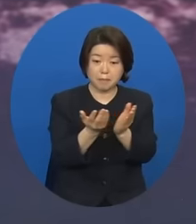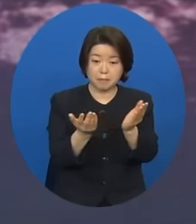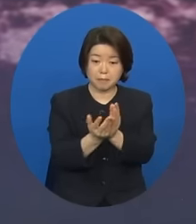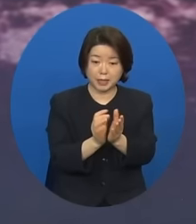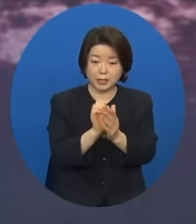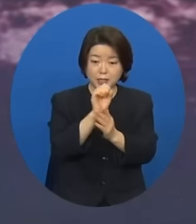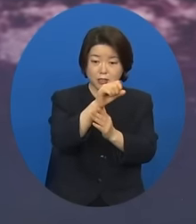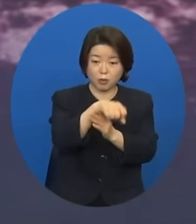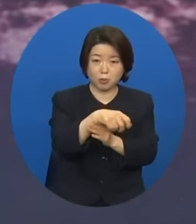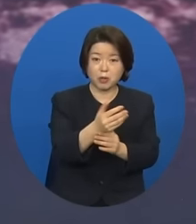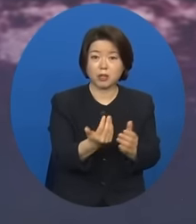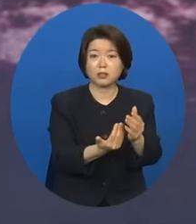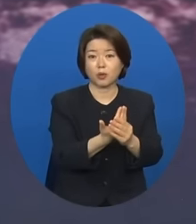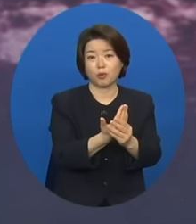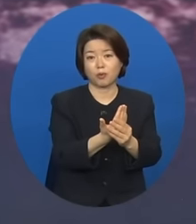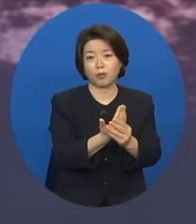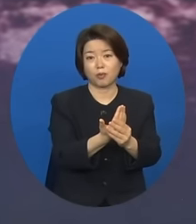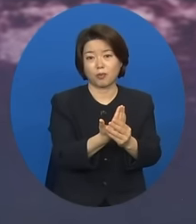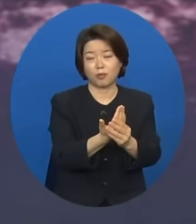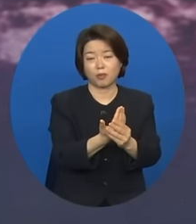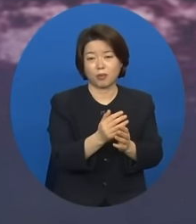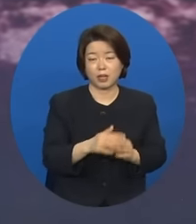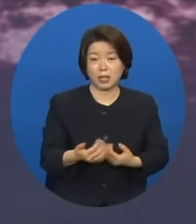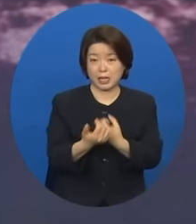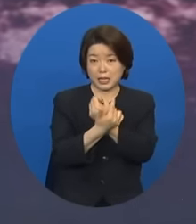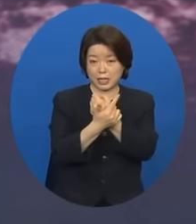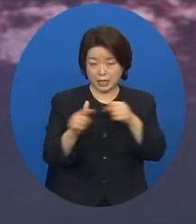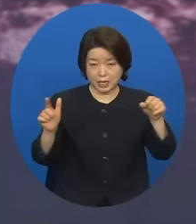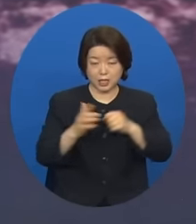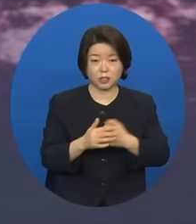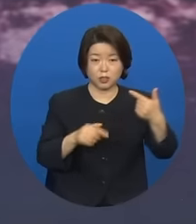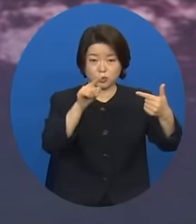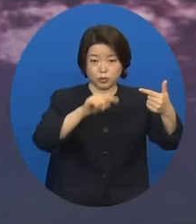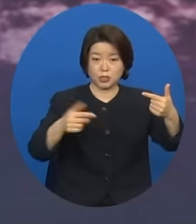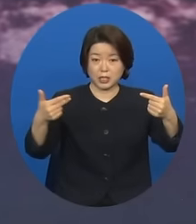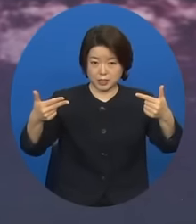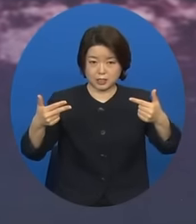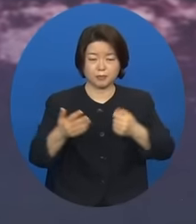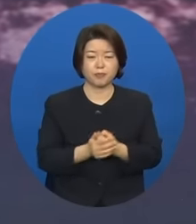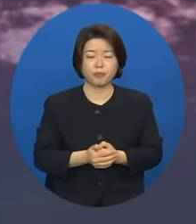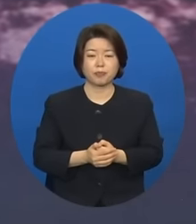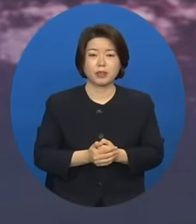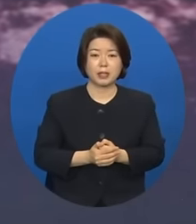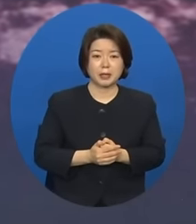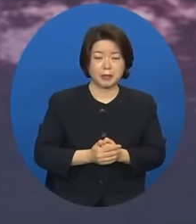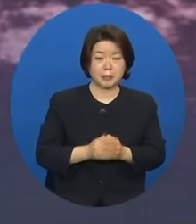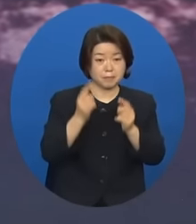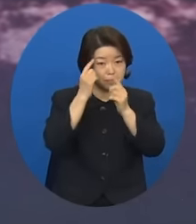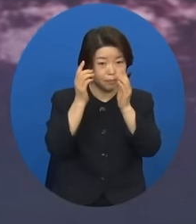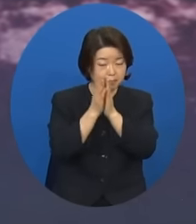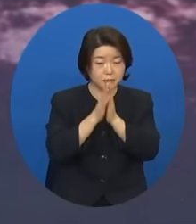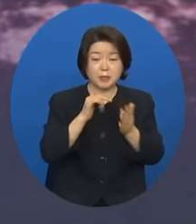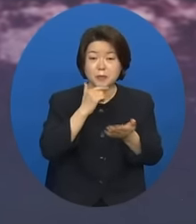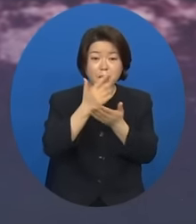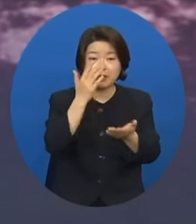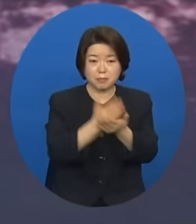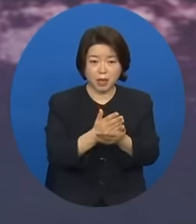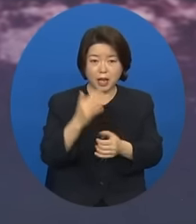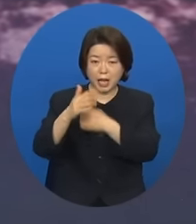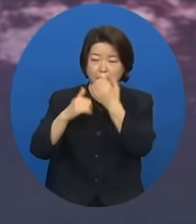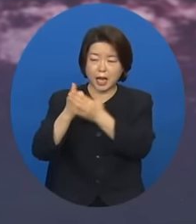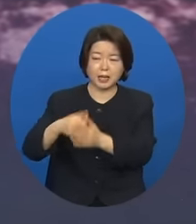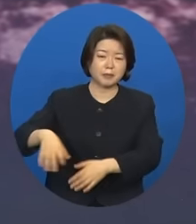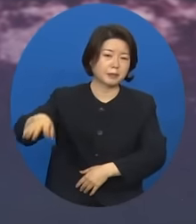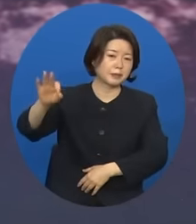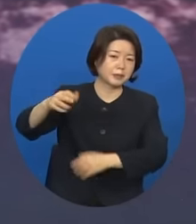맺게 됩니다 갈라디아서 6장 7절 말씀 우리 함께 읽어볼까요 시작 스스로 속이지 말라 하나님은 업신 여김을